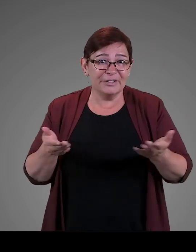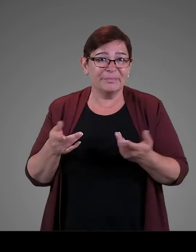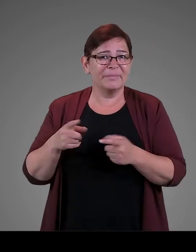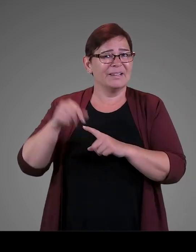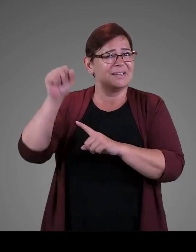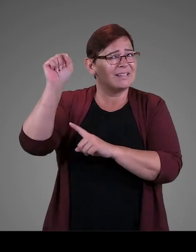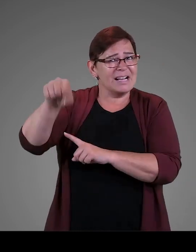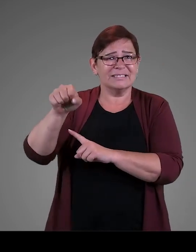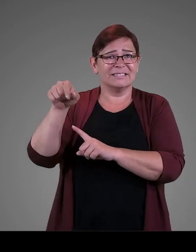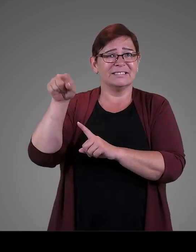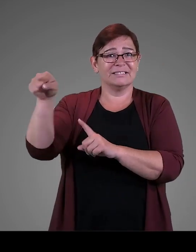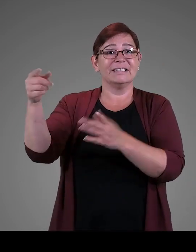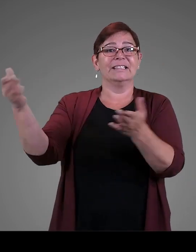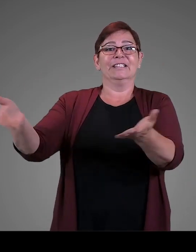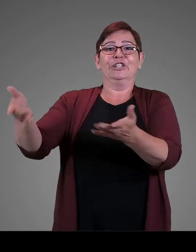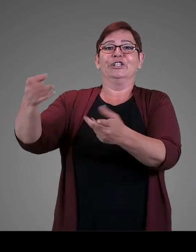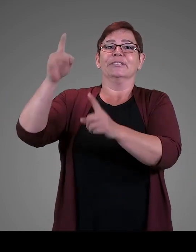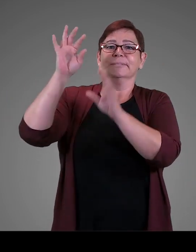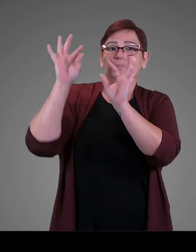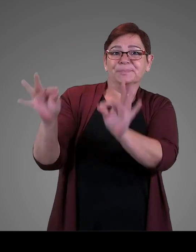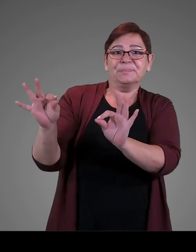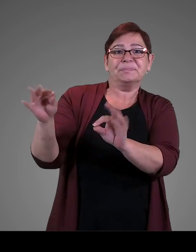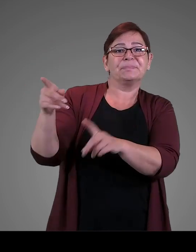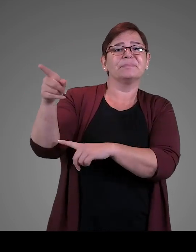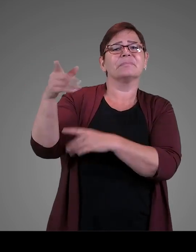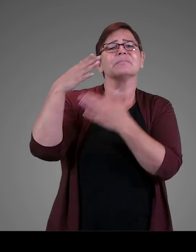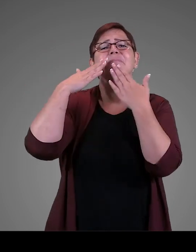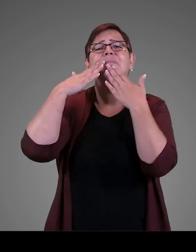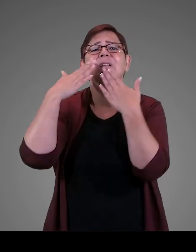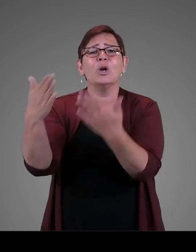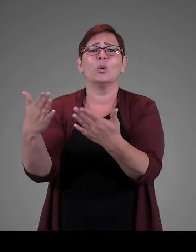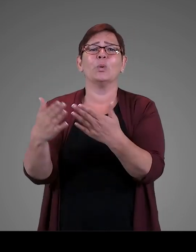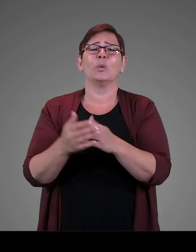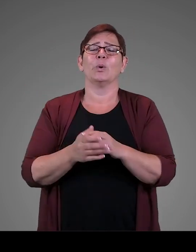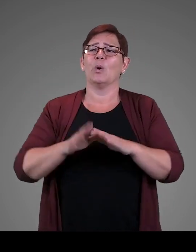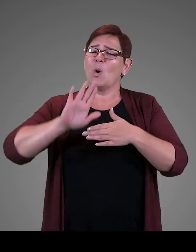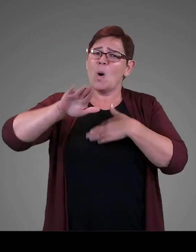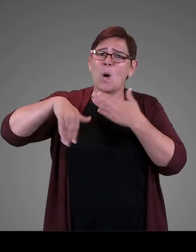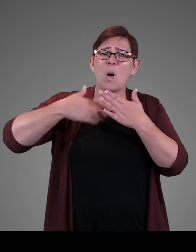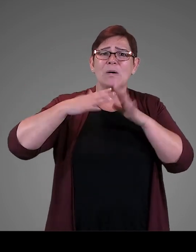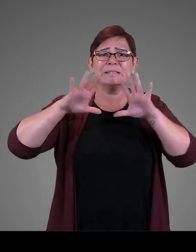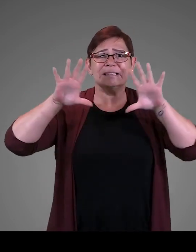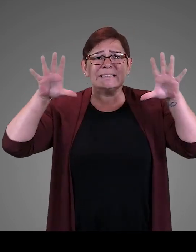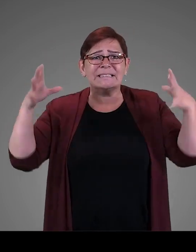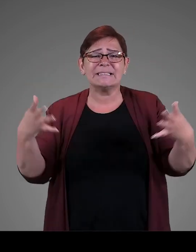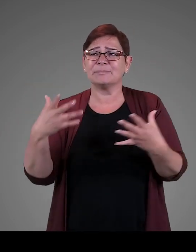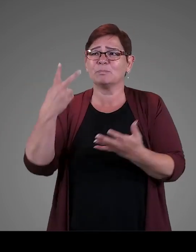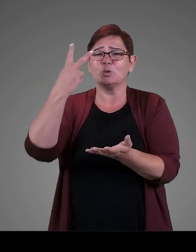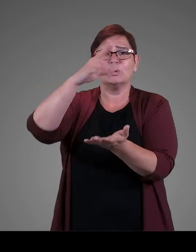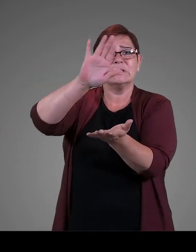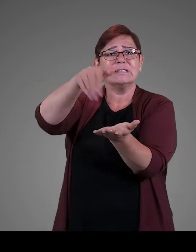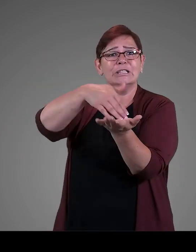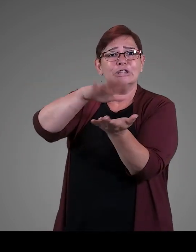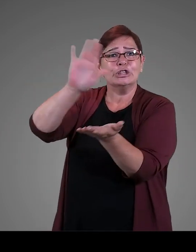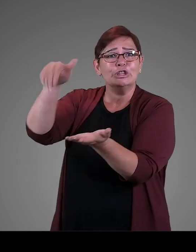là. Manon, grand merci, toute l'équipe de vos 2 centres.